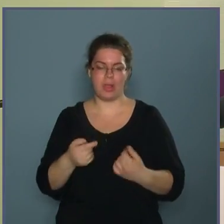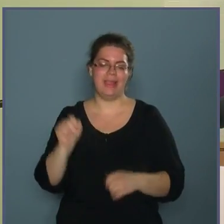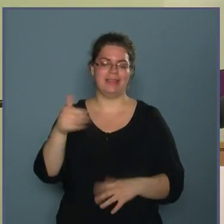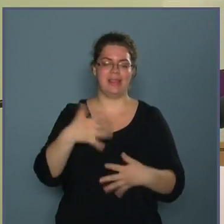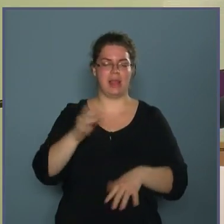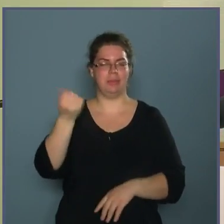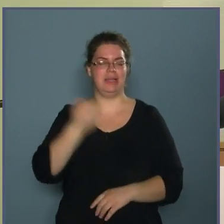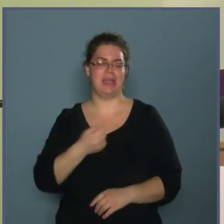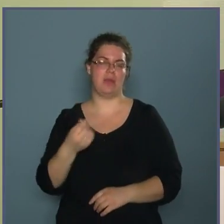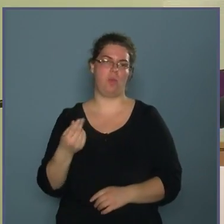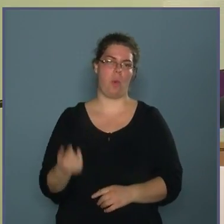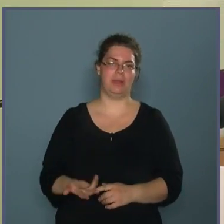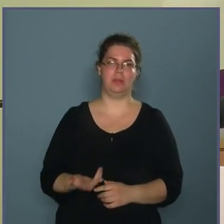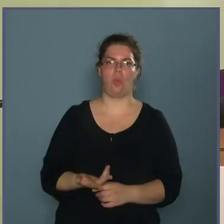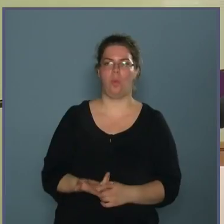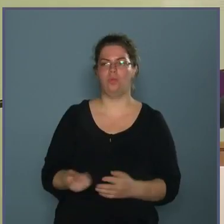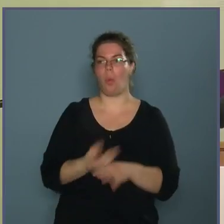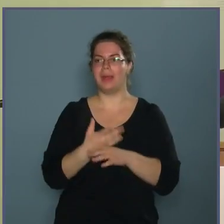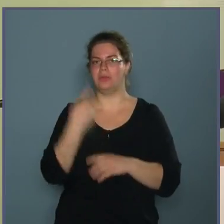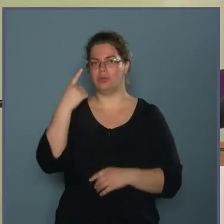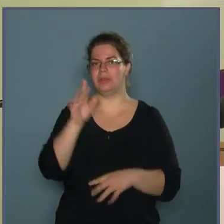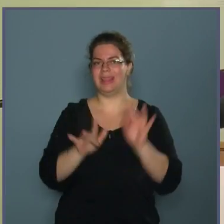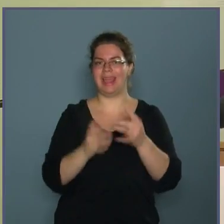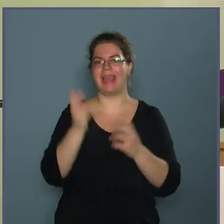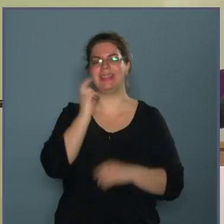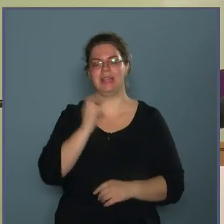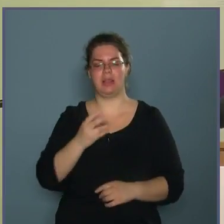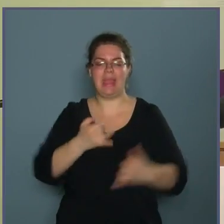forintos forrás tud néhány intézmény szigetelése